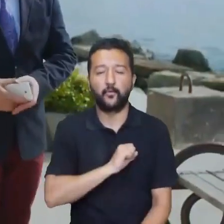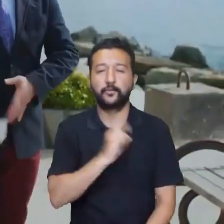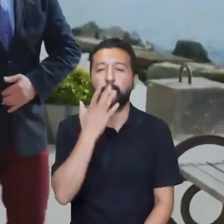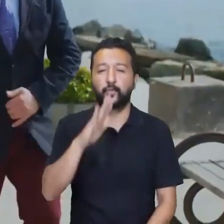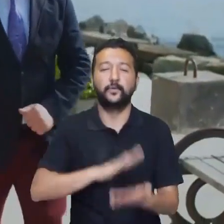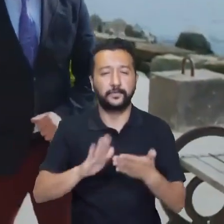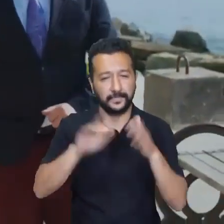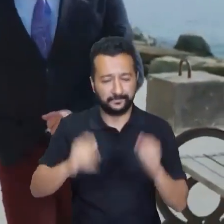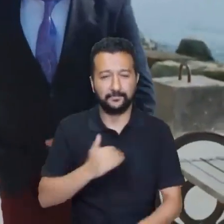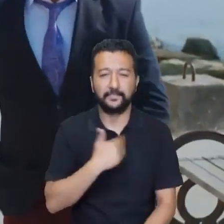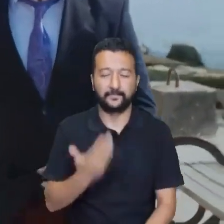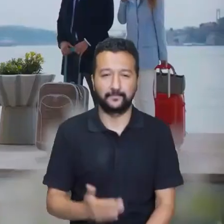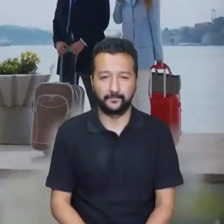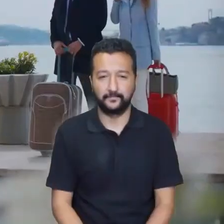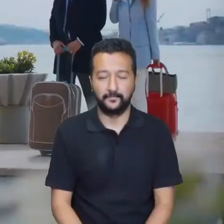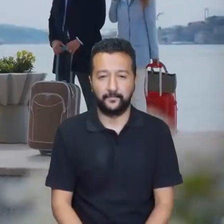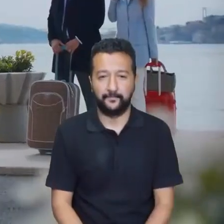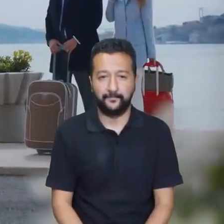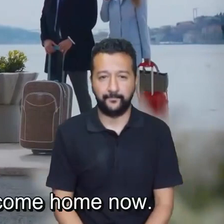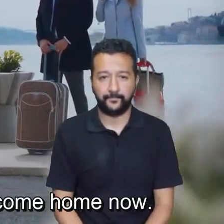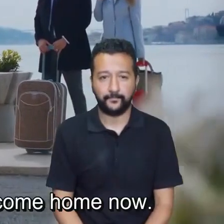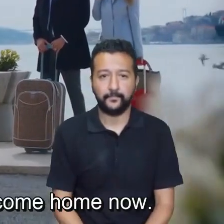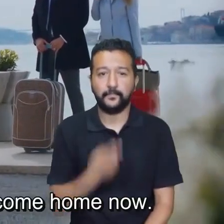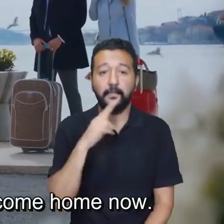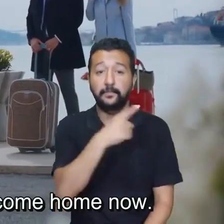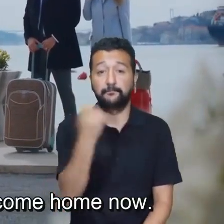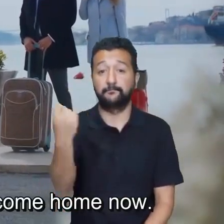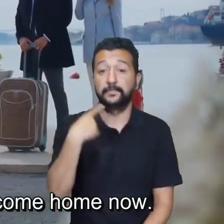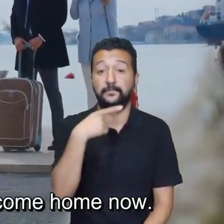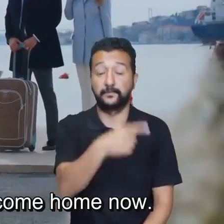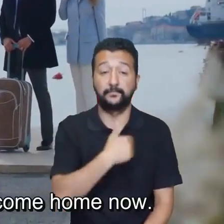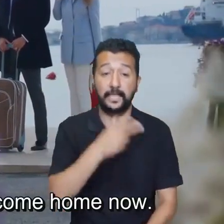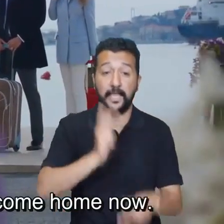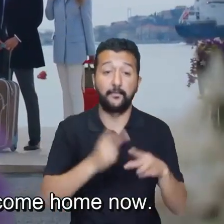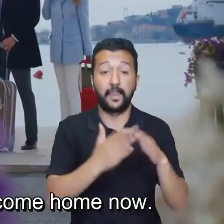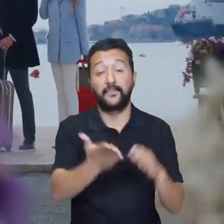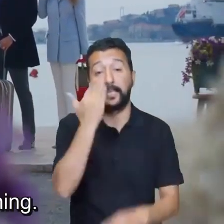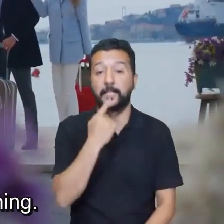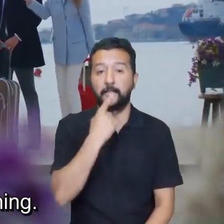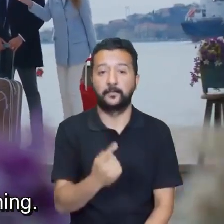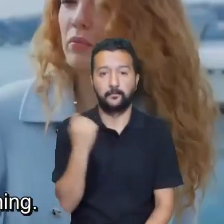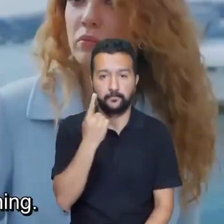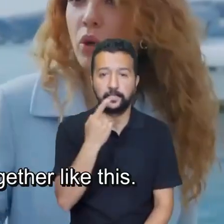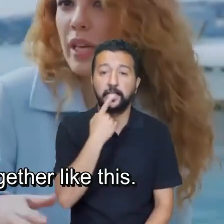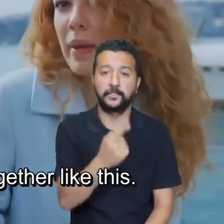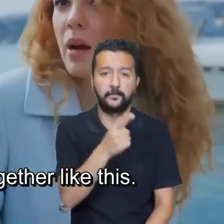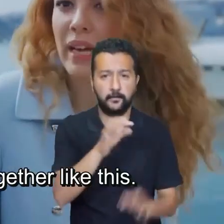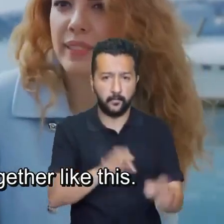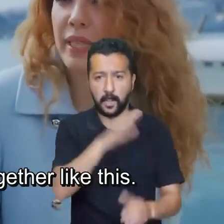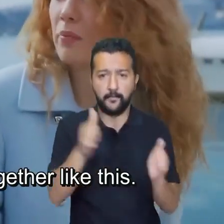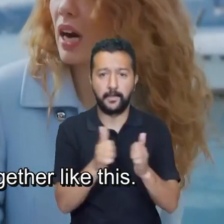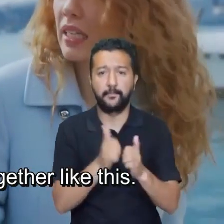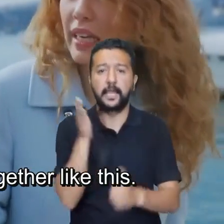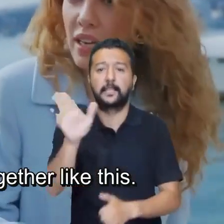bir şey yok, ben hallettim. Ayşen çantadan telefonunu çıkardı. Ablam mesaj atmış. Hemen eve gel diyor. Bir şey diyeceğim. Böyle hep